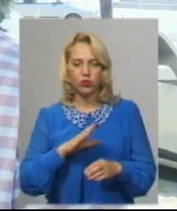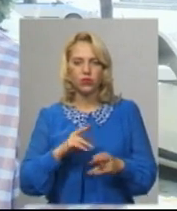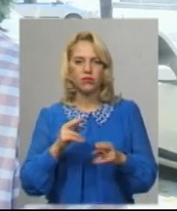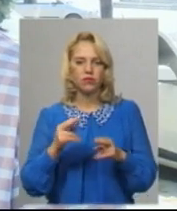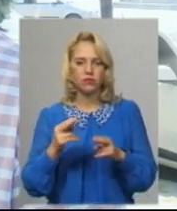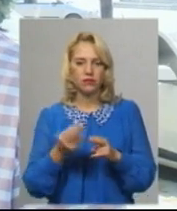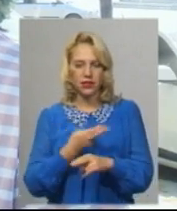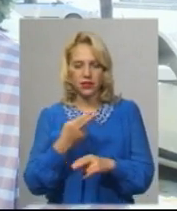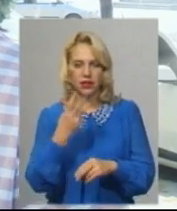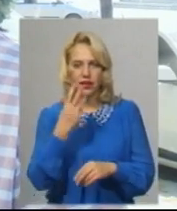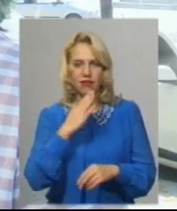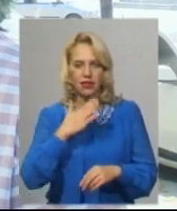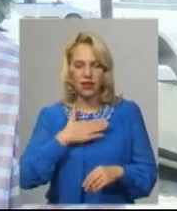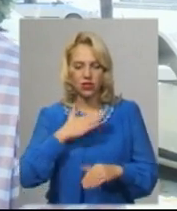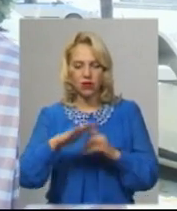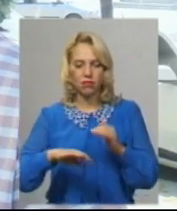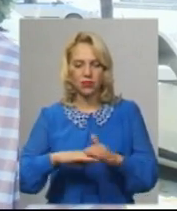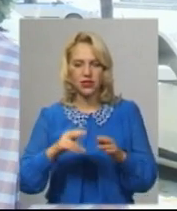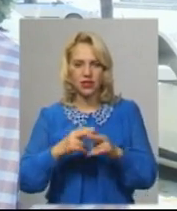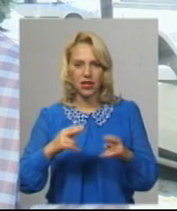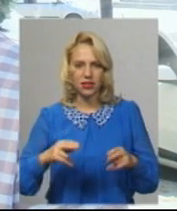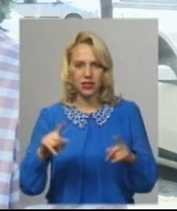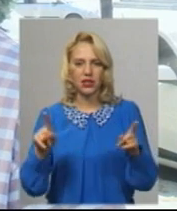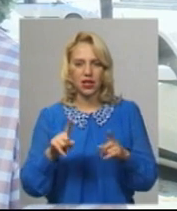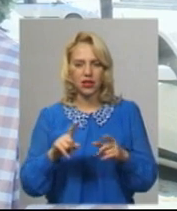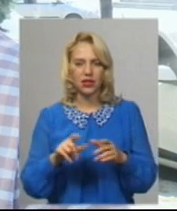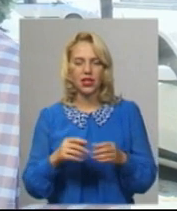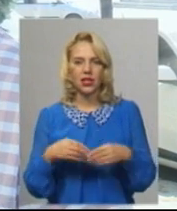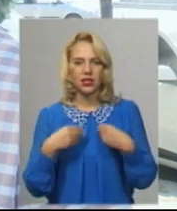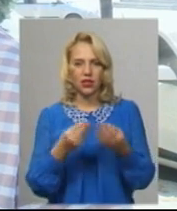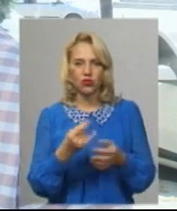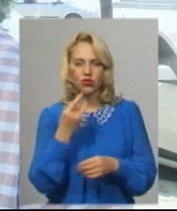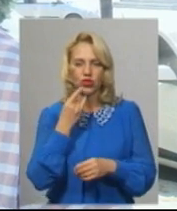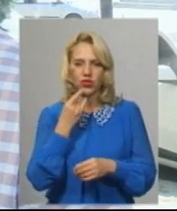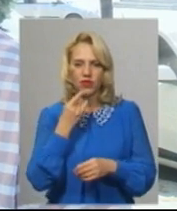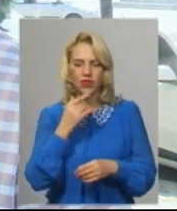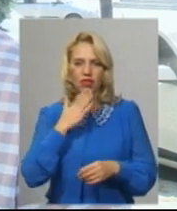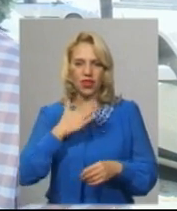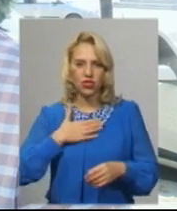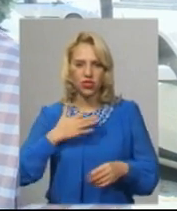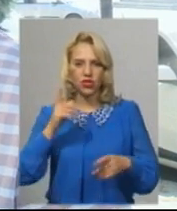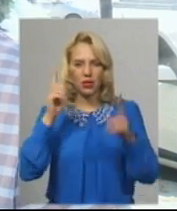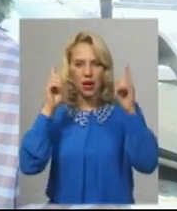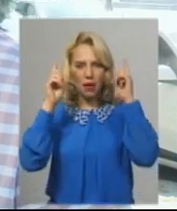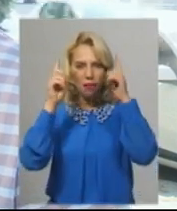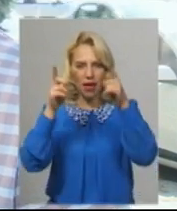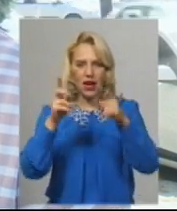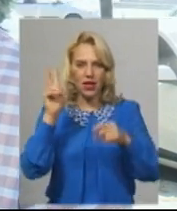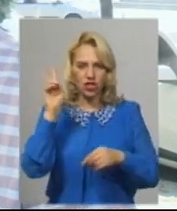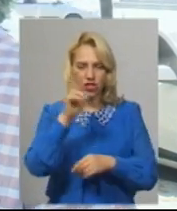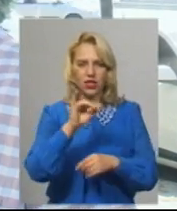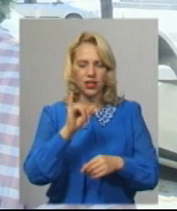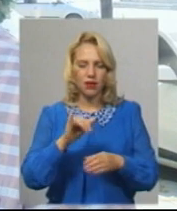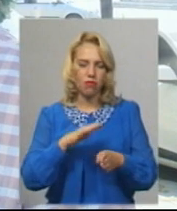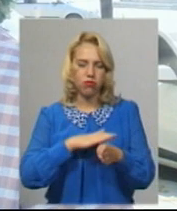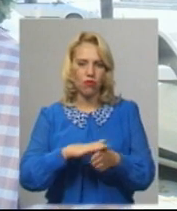тягових підстанції, які живлять контактну мережу, і, на жаль, повністю паралізовано